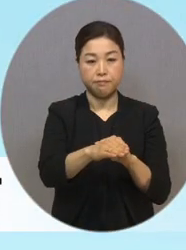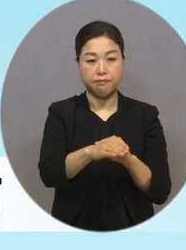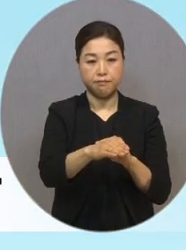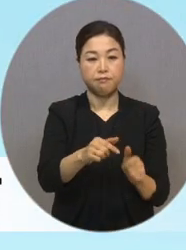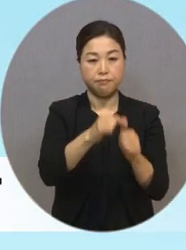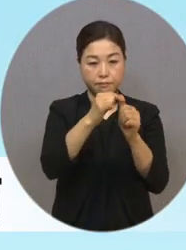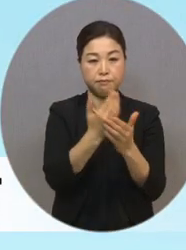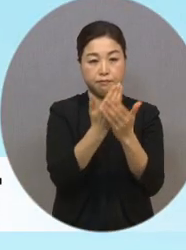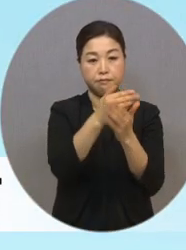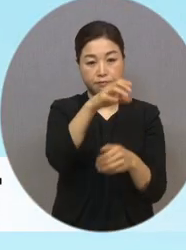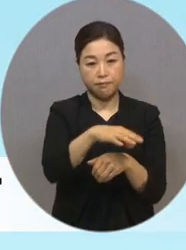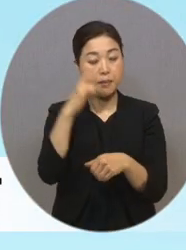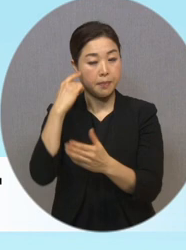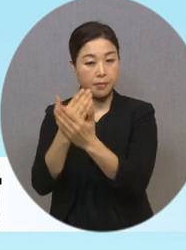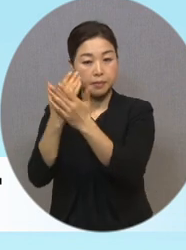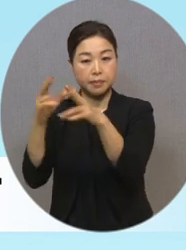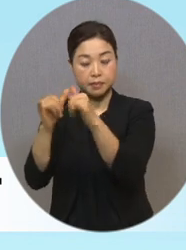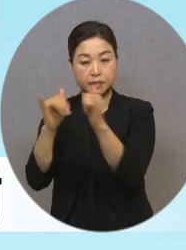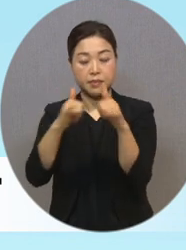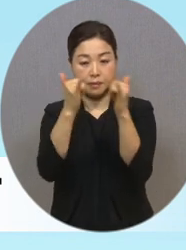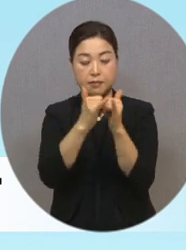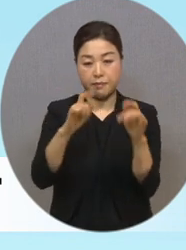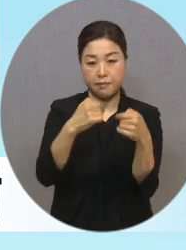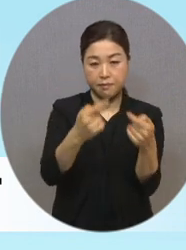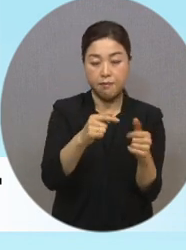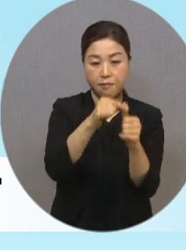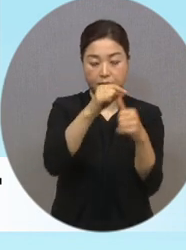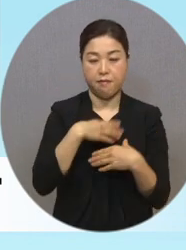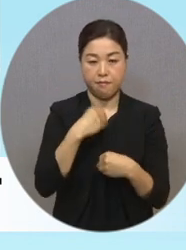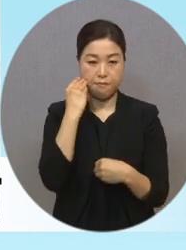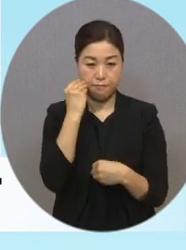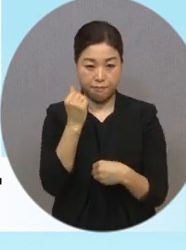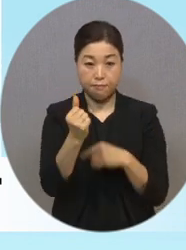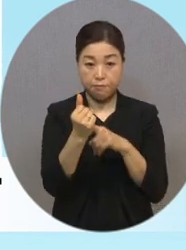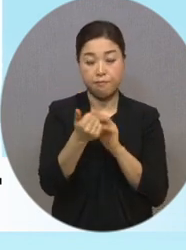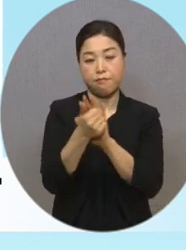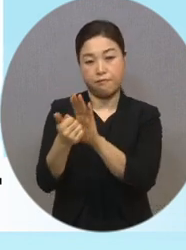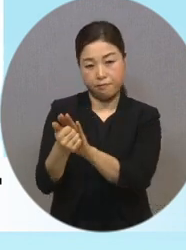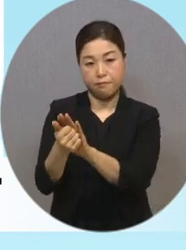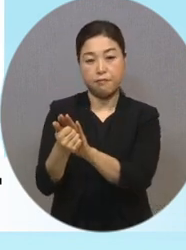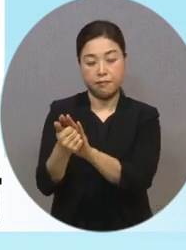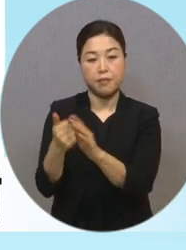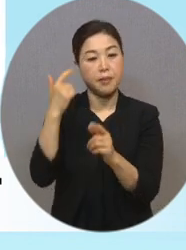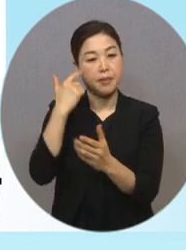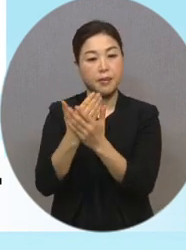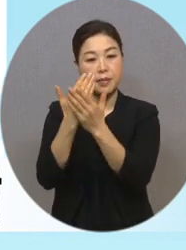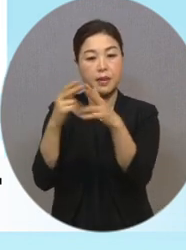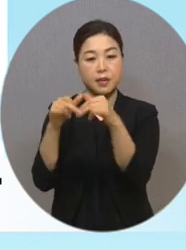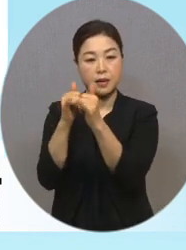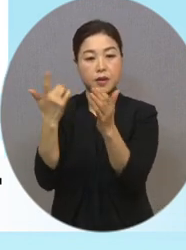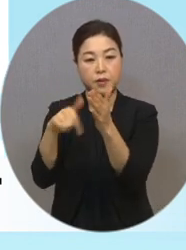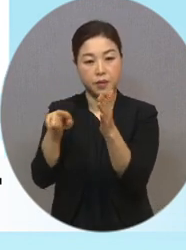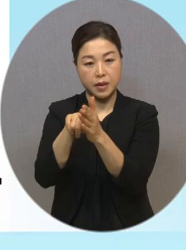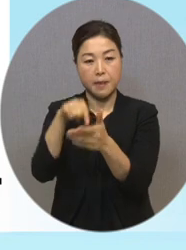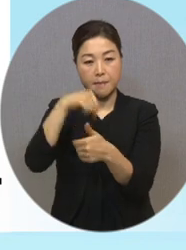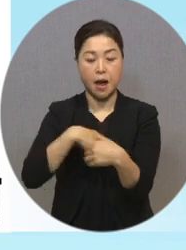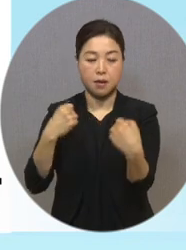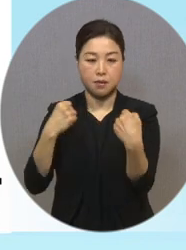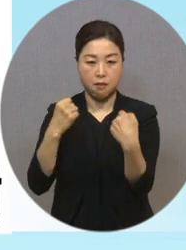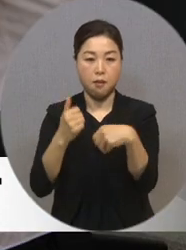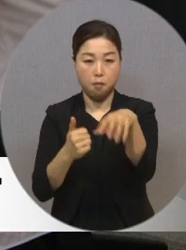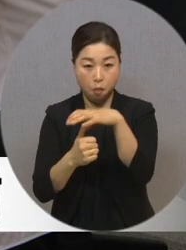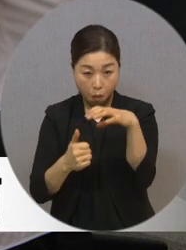발달 장애인의 사회 참여와 고용 안정을 돕기 위해 발달 장애인을 위한 알기 쉬운 마음 건강 지키기 자료를